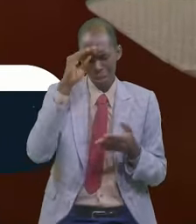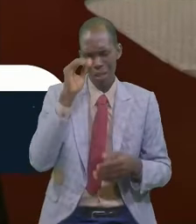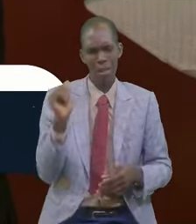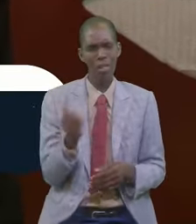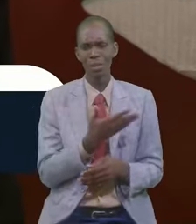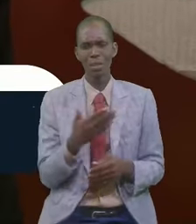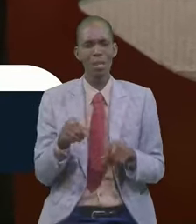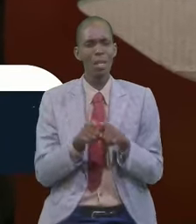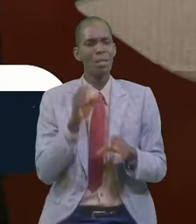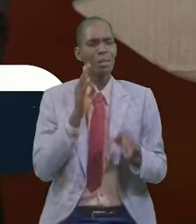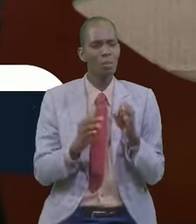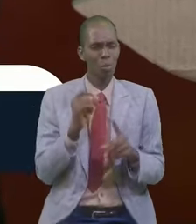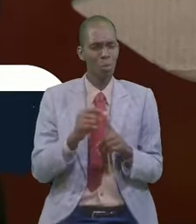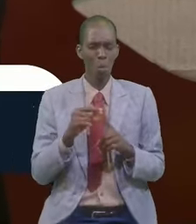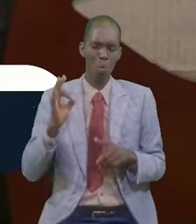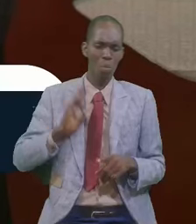comme